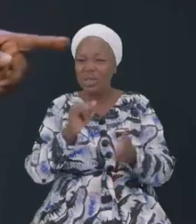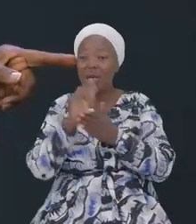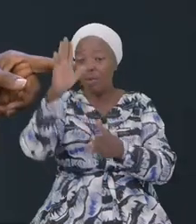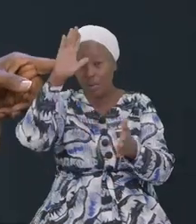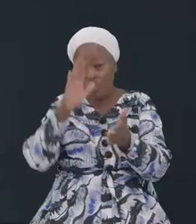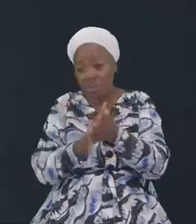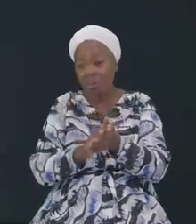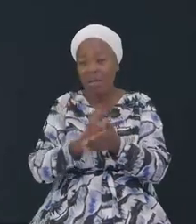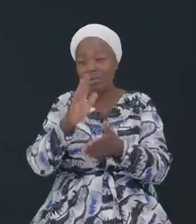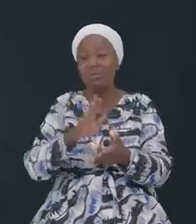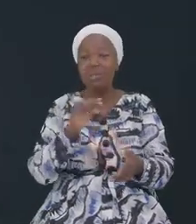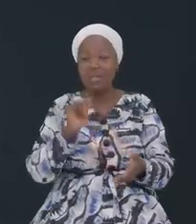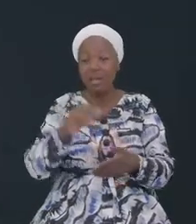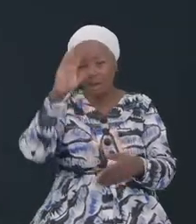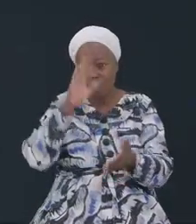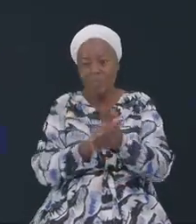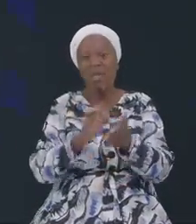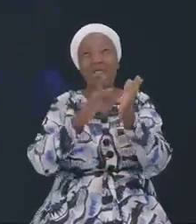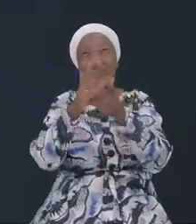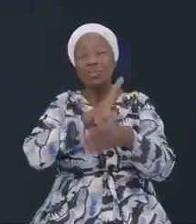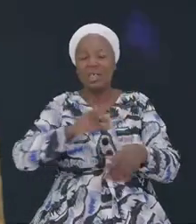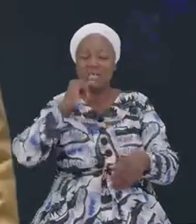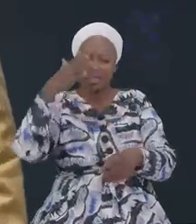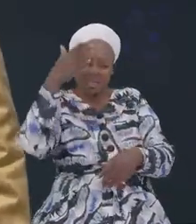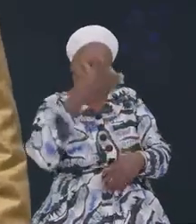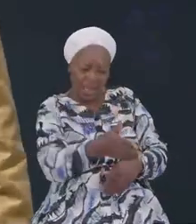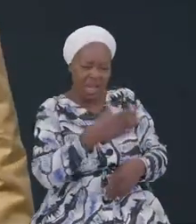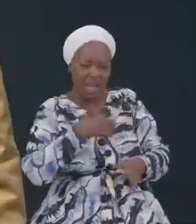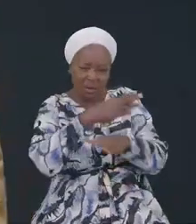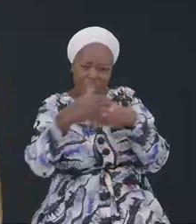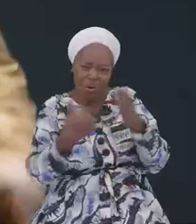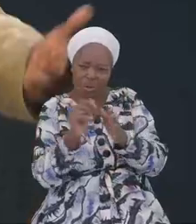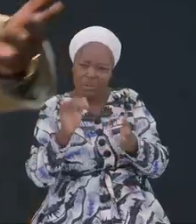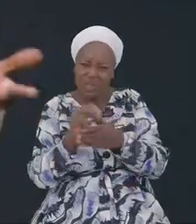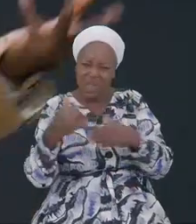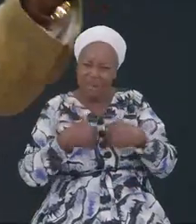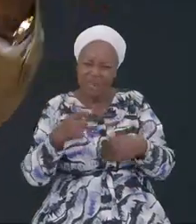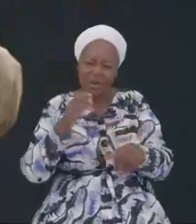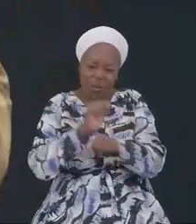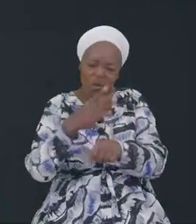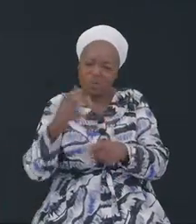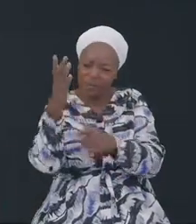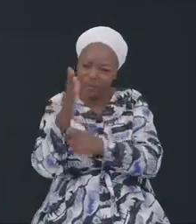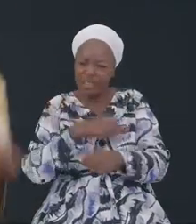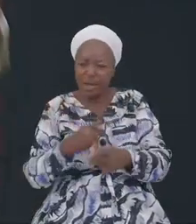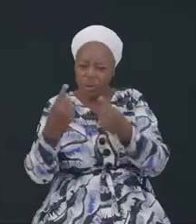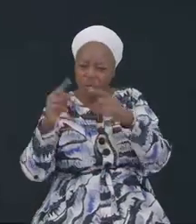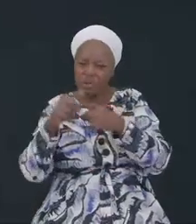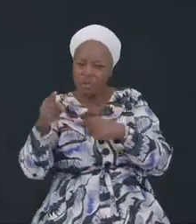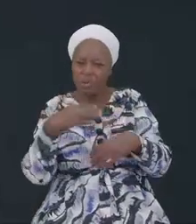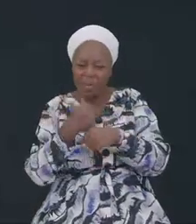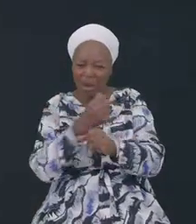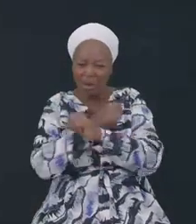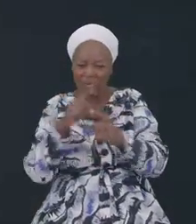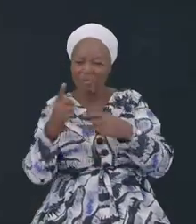mari, l'époux, est présent et que tous ces gens de vie légère qui aiment les plaies de la chair vous